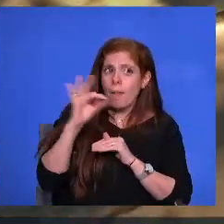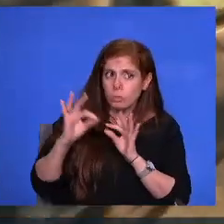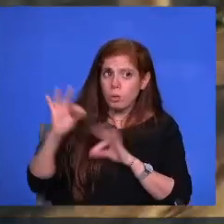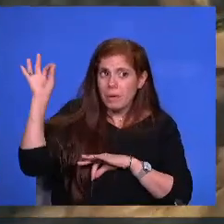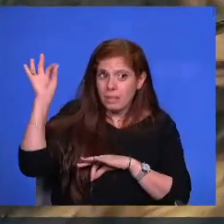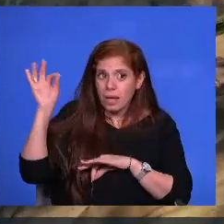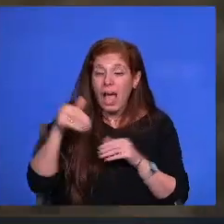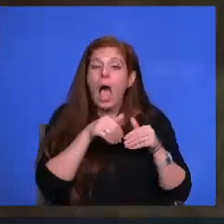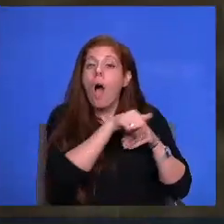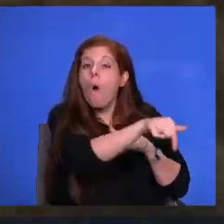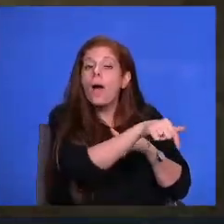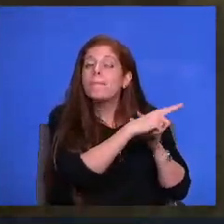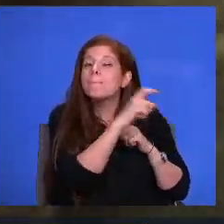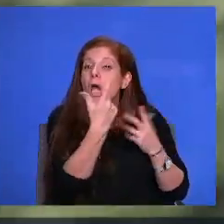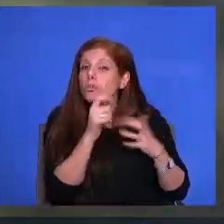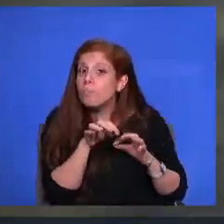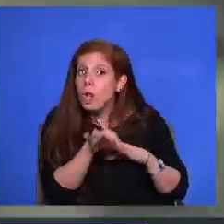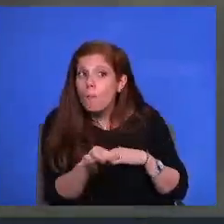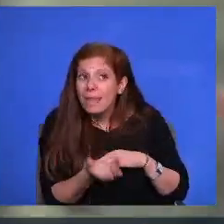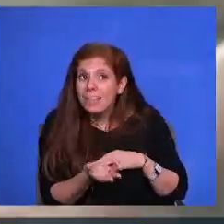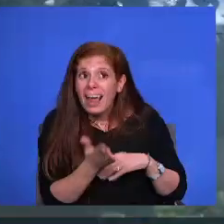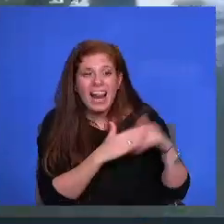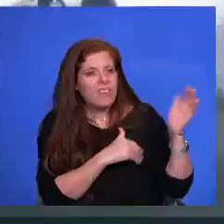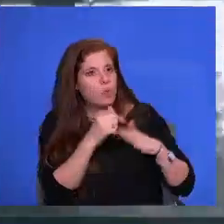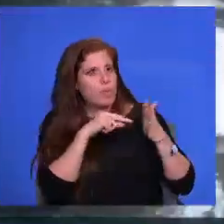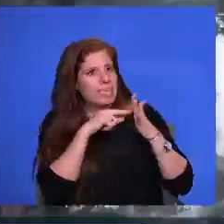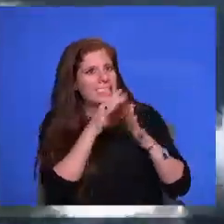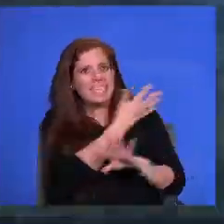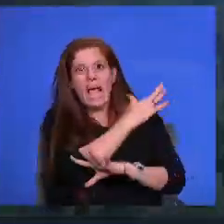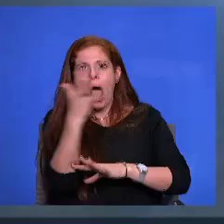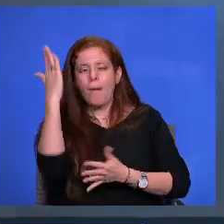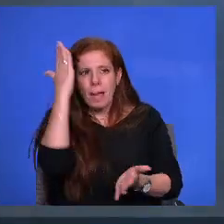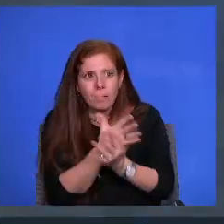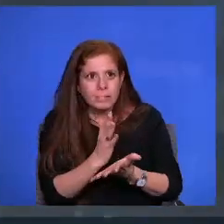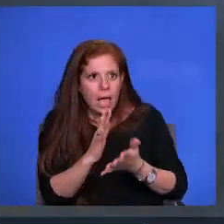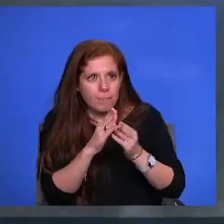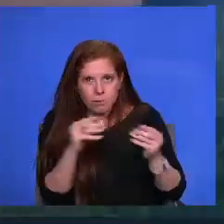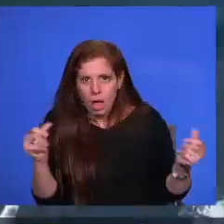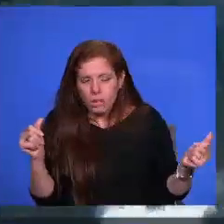170 קילומטר. לבנות יער באמצע המדבר. טורף.